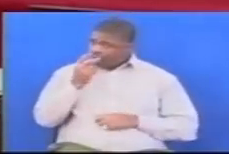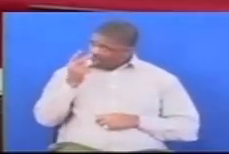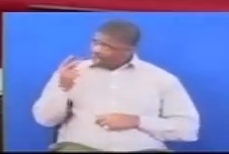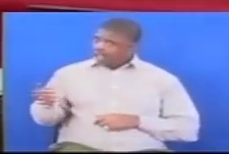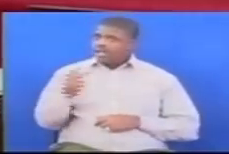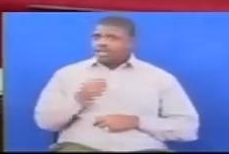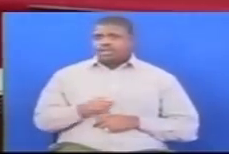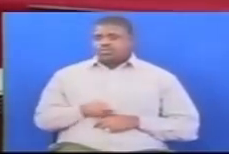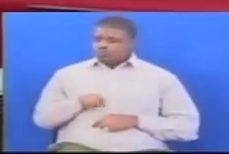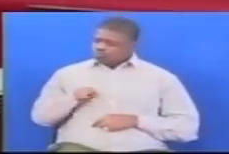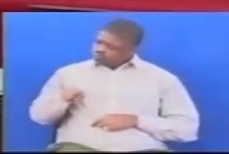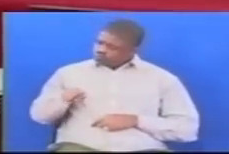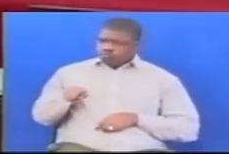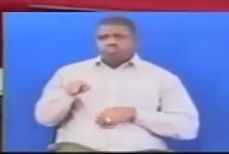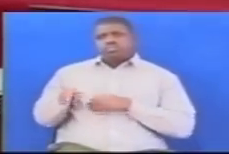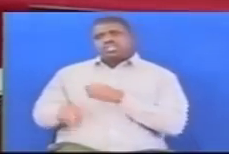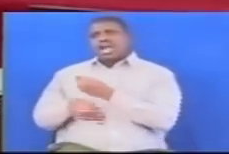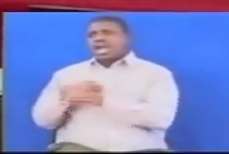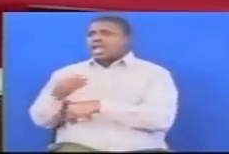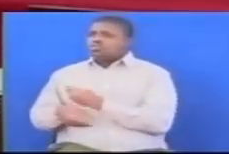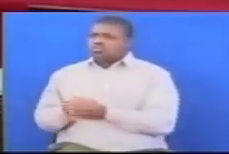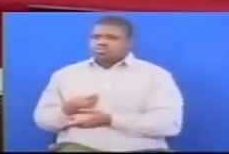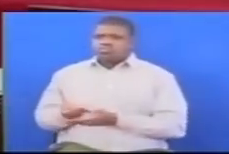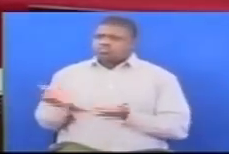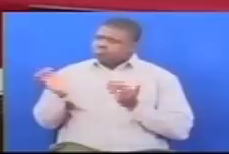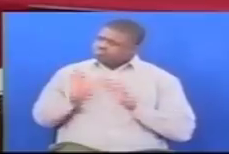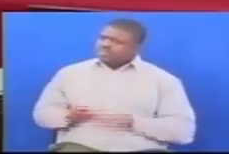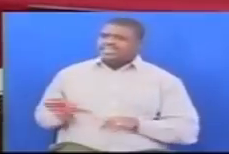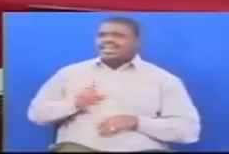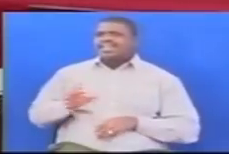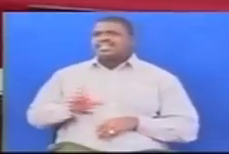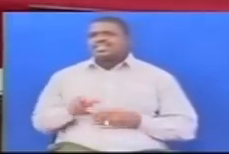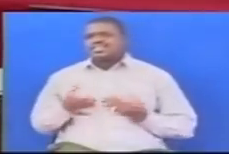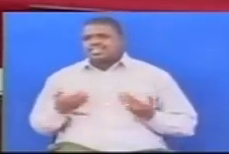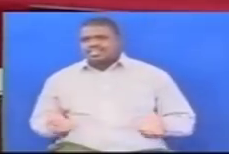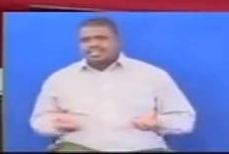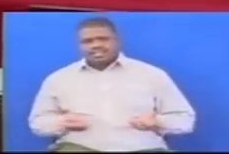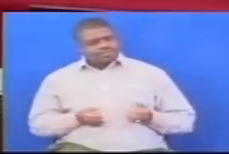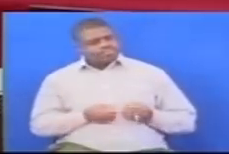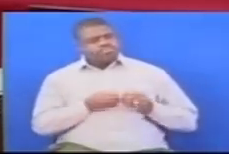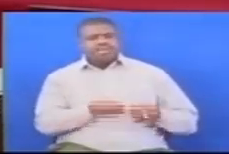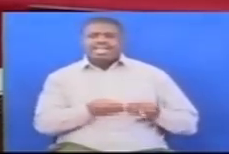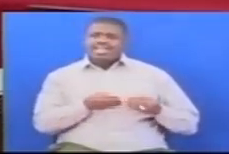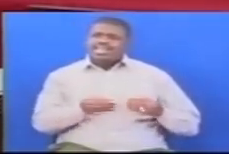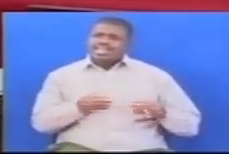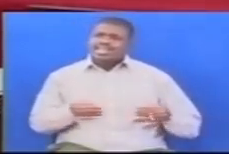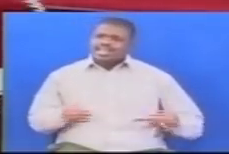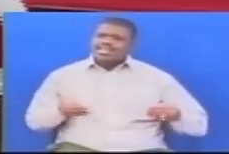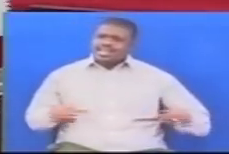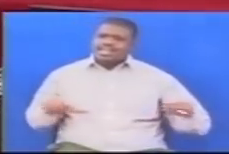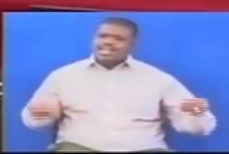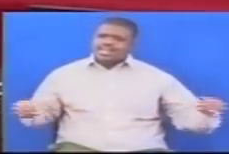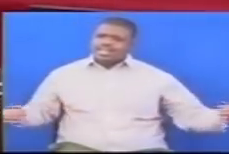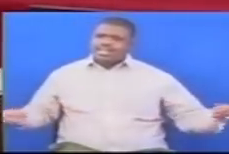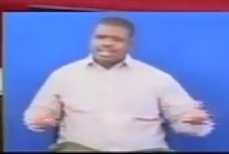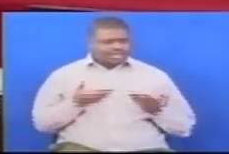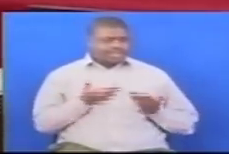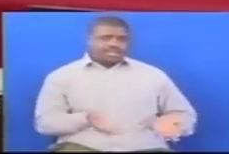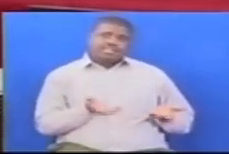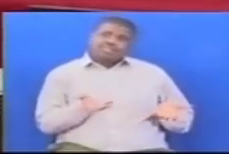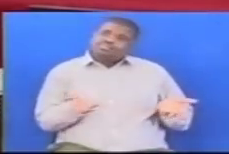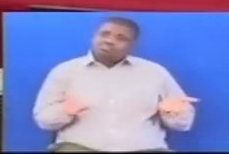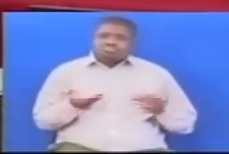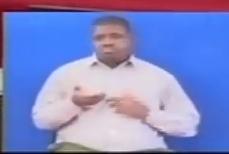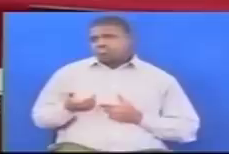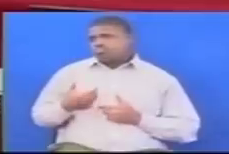kuangalia kwamba huu mchakato utakamilika namna gani, utafupishwa namna gani. Umekuwa ni mrefu mrefu mrefu sana. Kwa hiyo